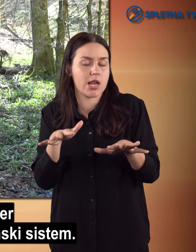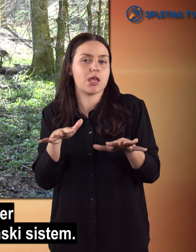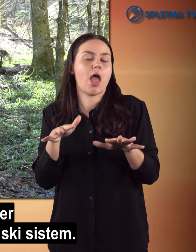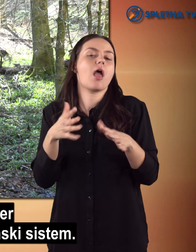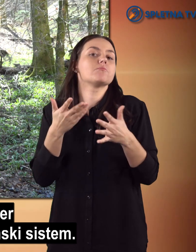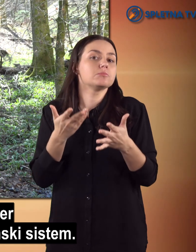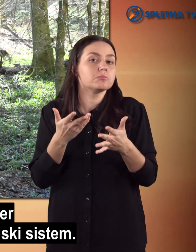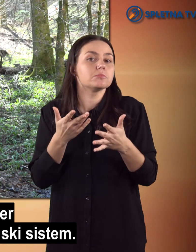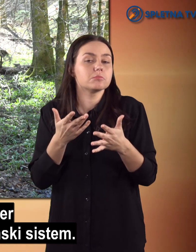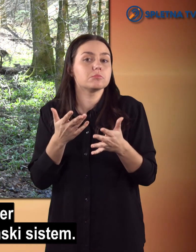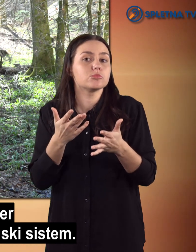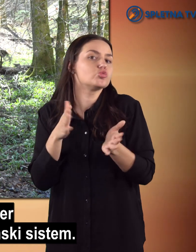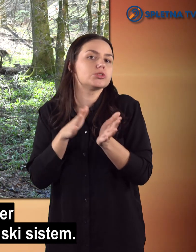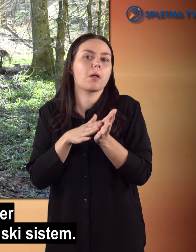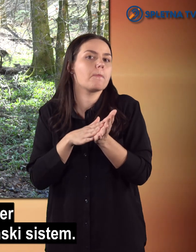primer